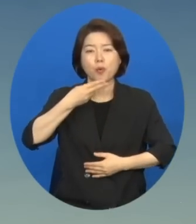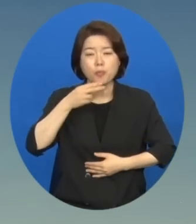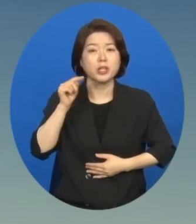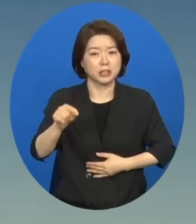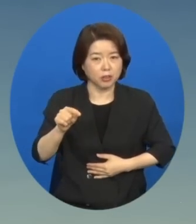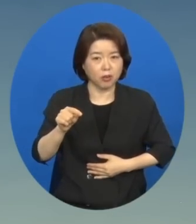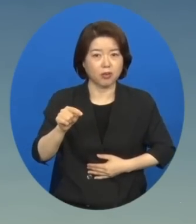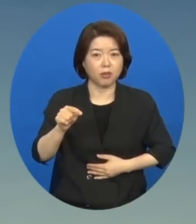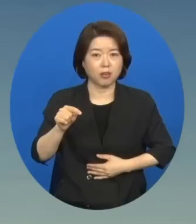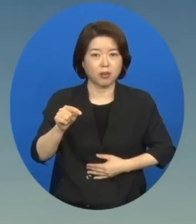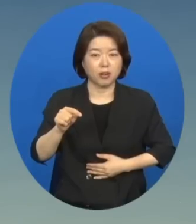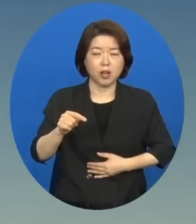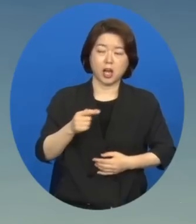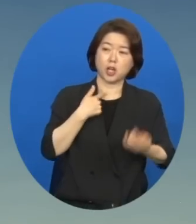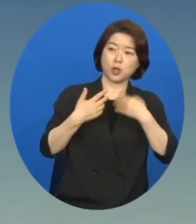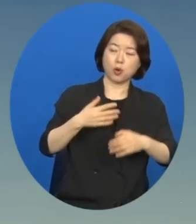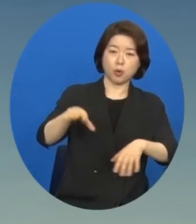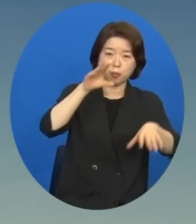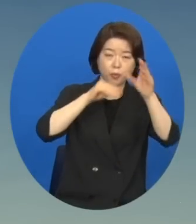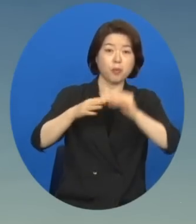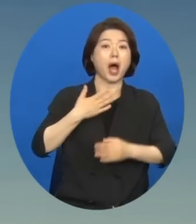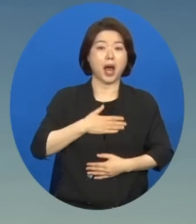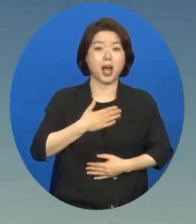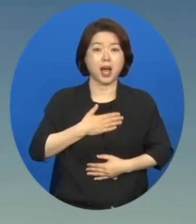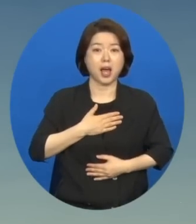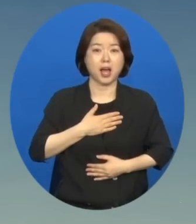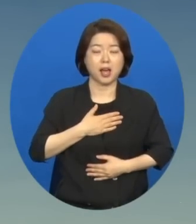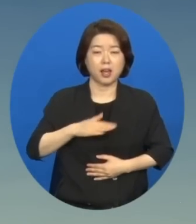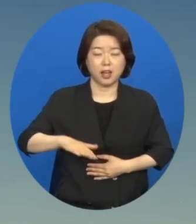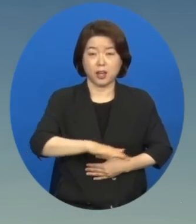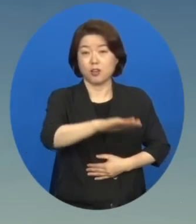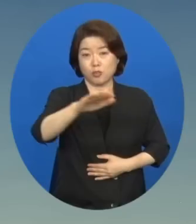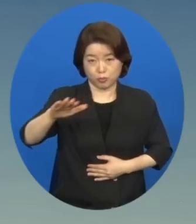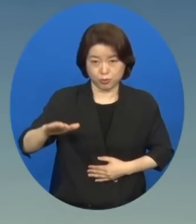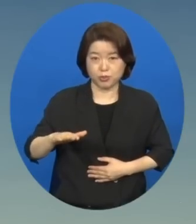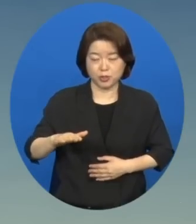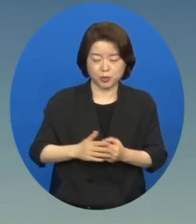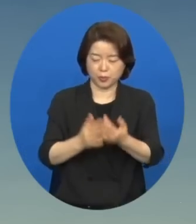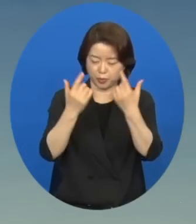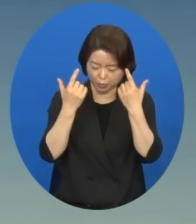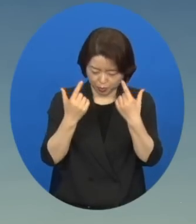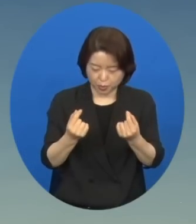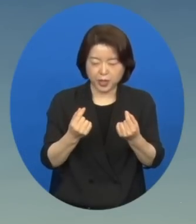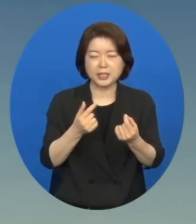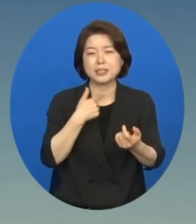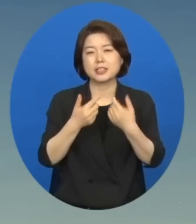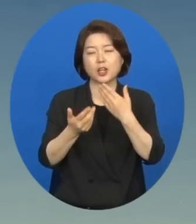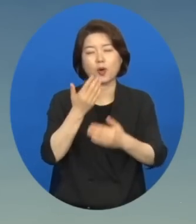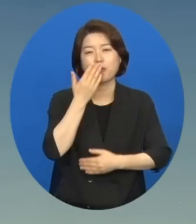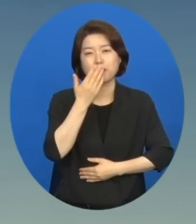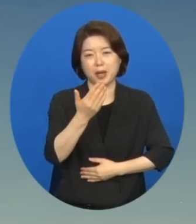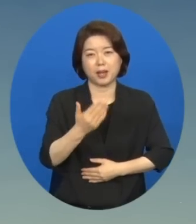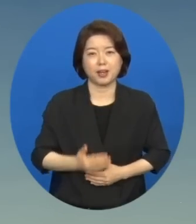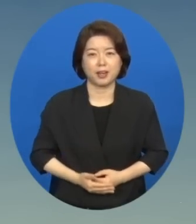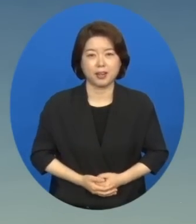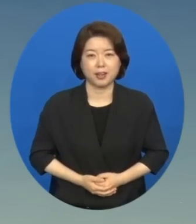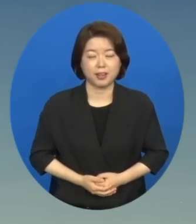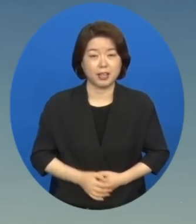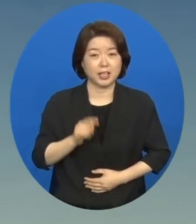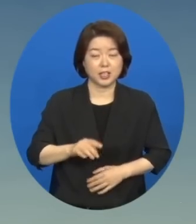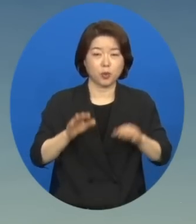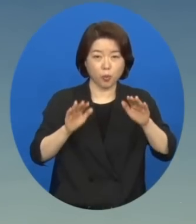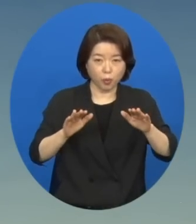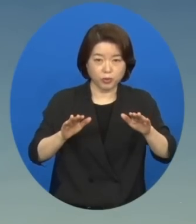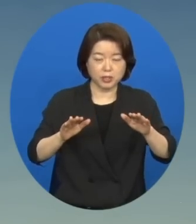않는다는 것을 경험하고 있다는 얘기예요. 여러분, 우리도 똑같이 경험할 수 있다는 거예요. 이걸 오늘